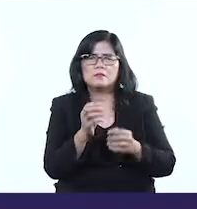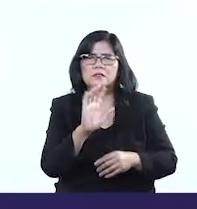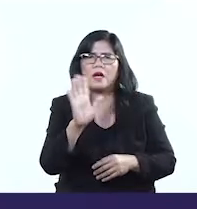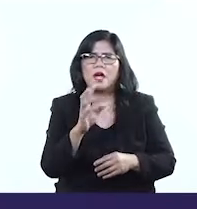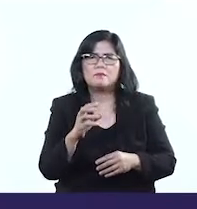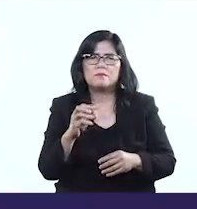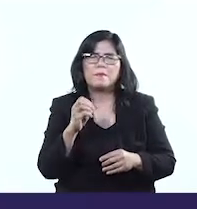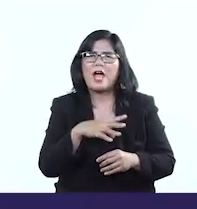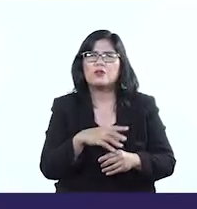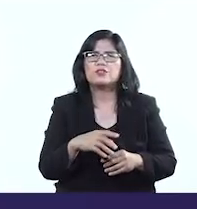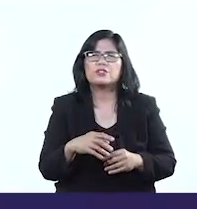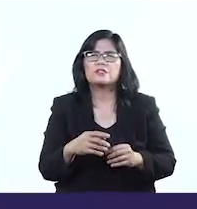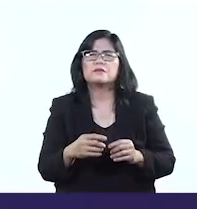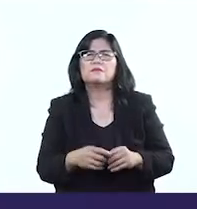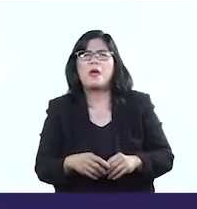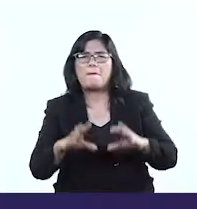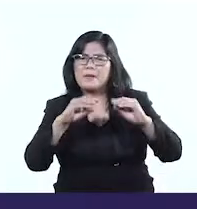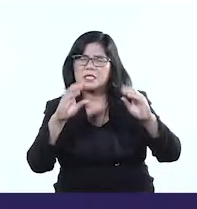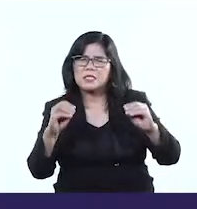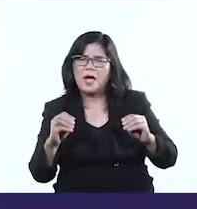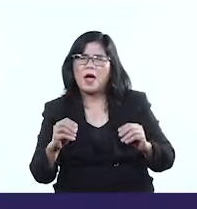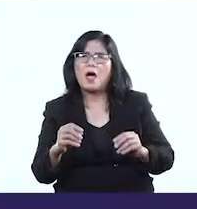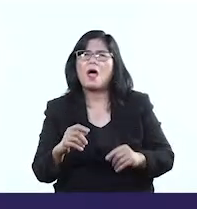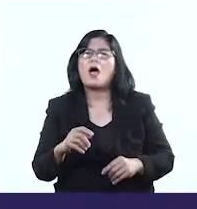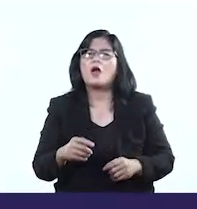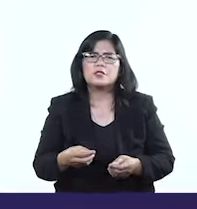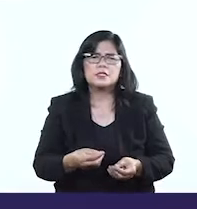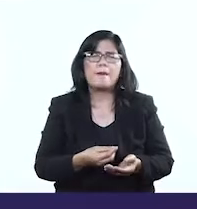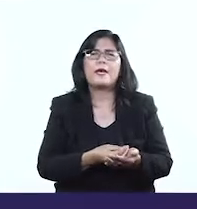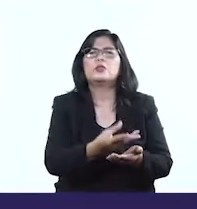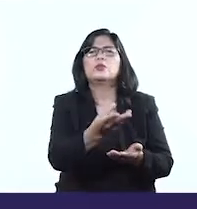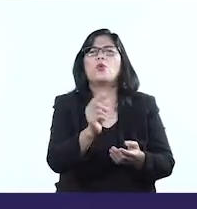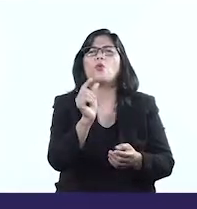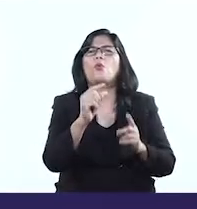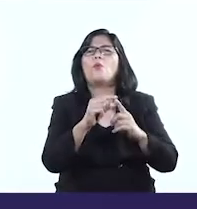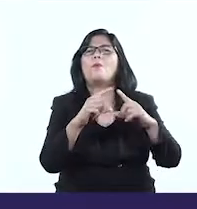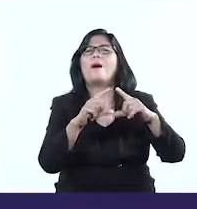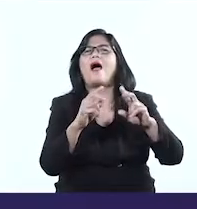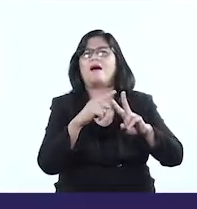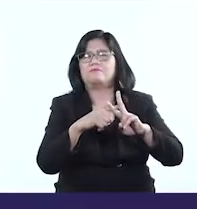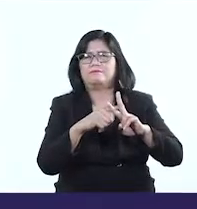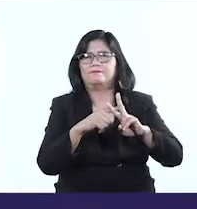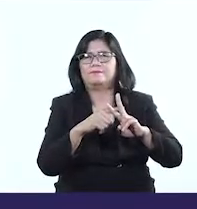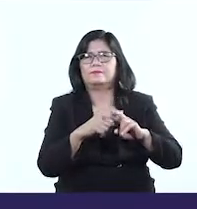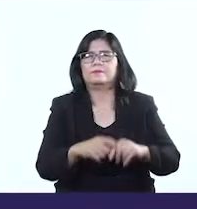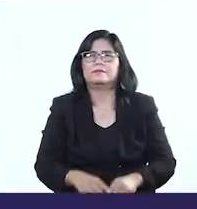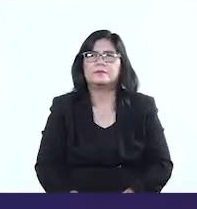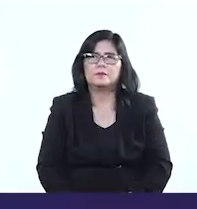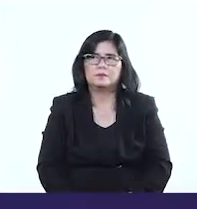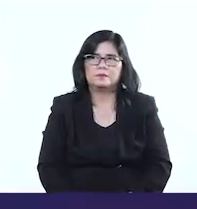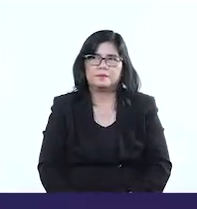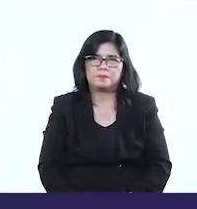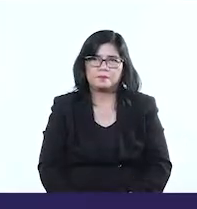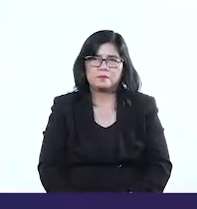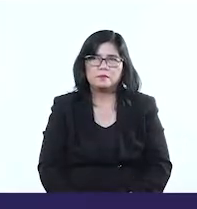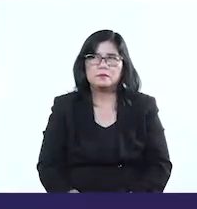dan lagi seorang pekerja patut mendapat upahnya dia melayani Alkitab berkata itu urusan dia sama Tuhan dan dia patut mendapat upahnya